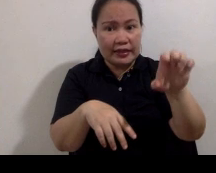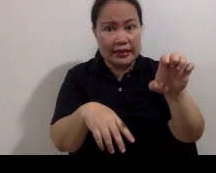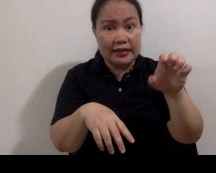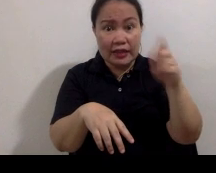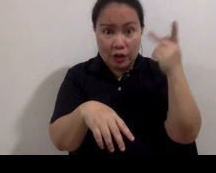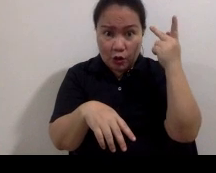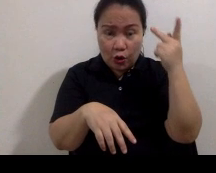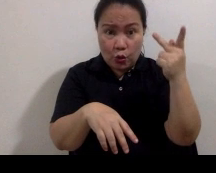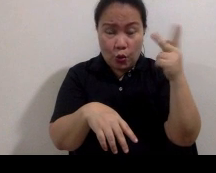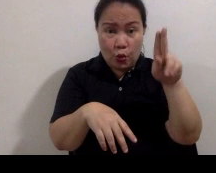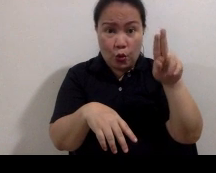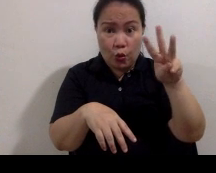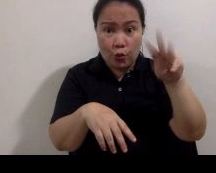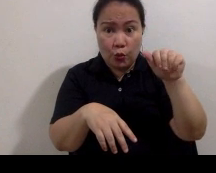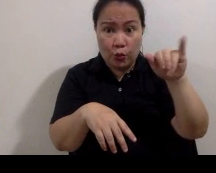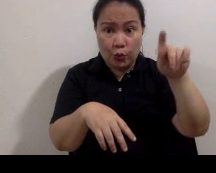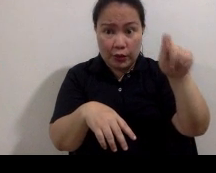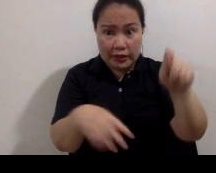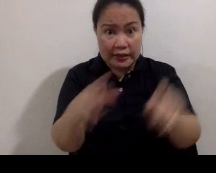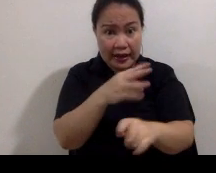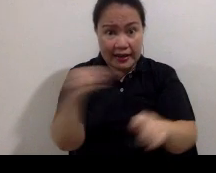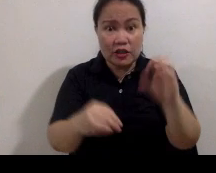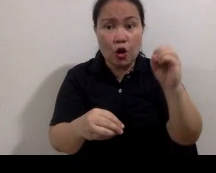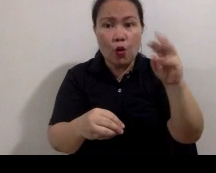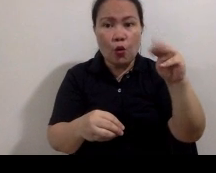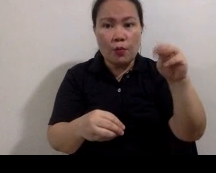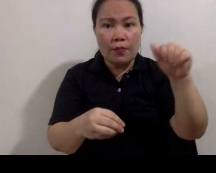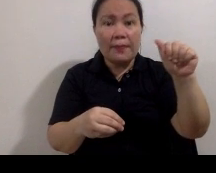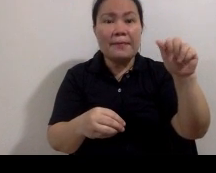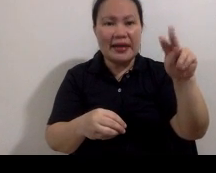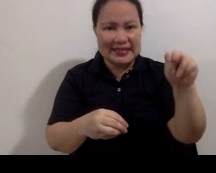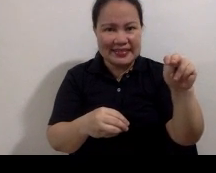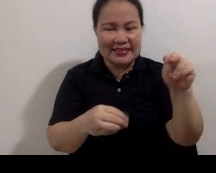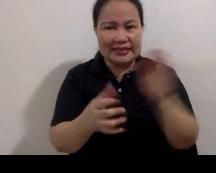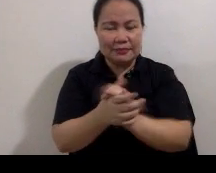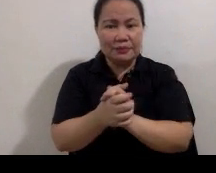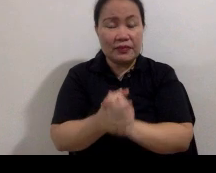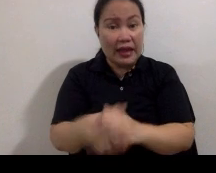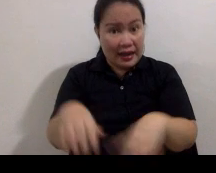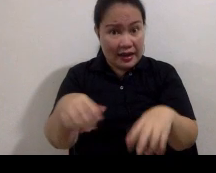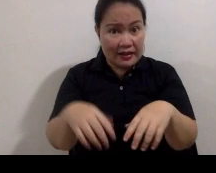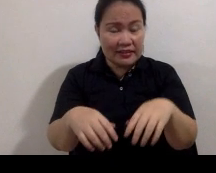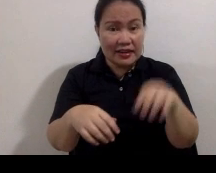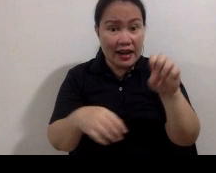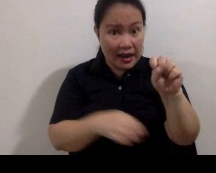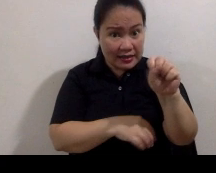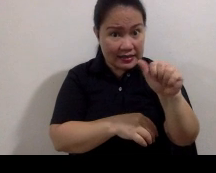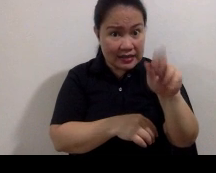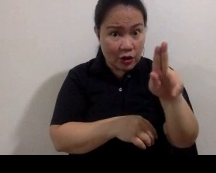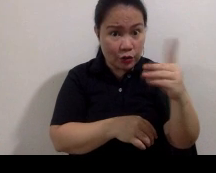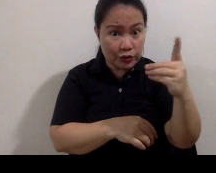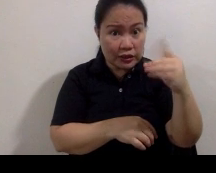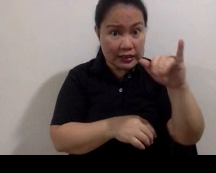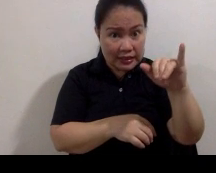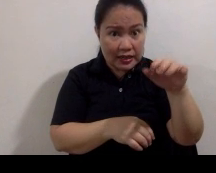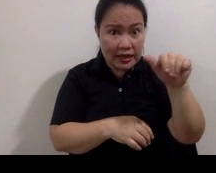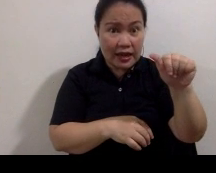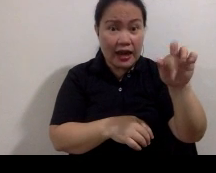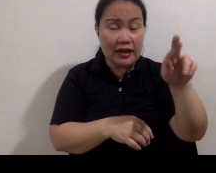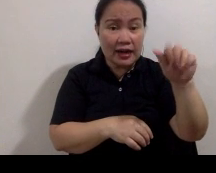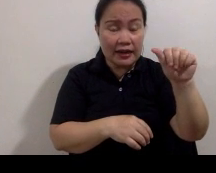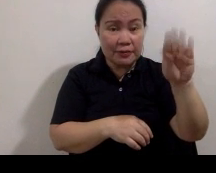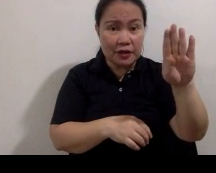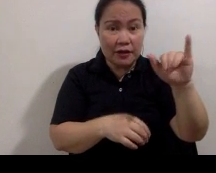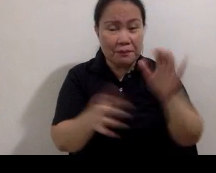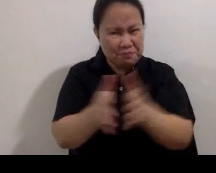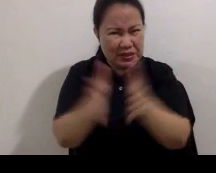at dalandan sa Iraq at sa Israel. At ang Saudi Arabia pala ng Kanlurang Asya ang pinakamalaking